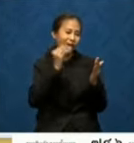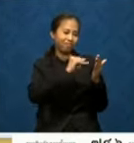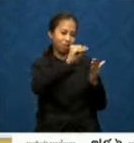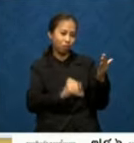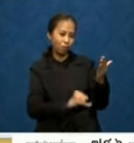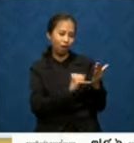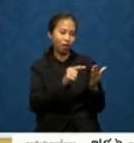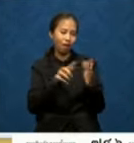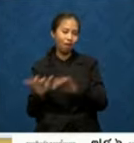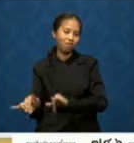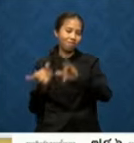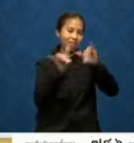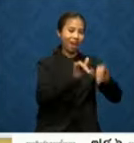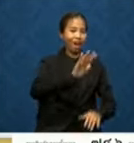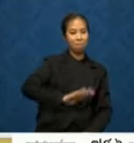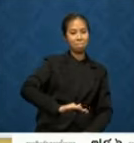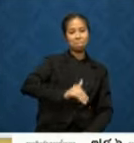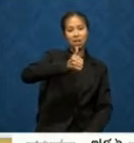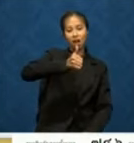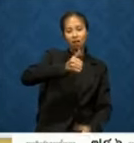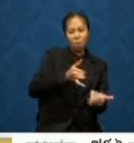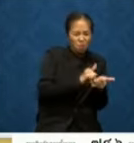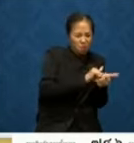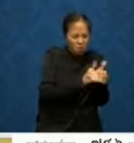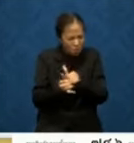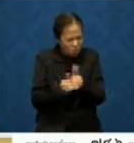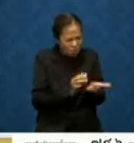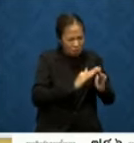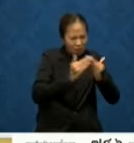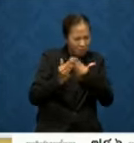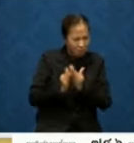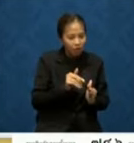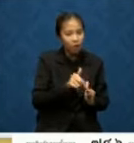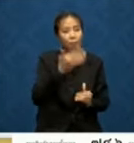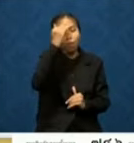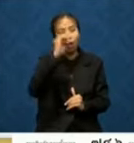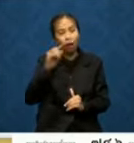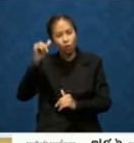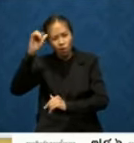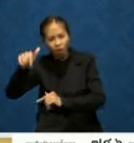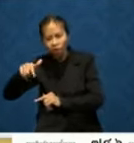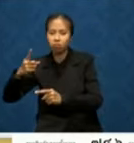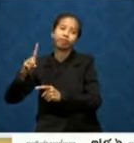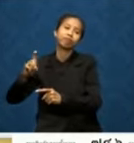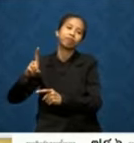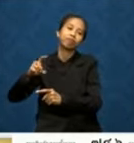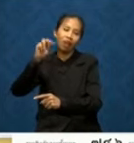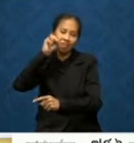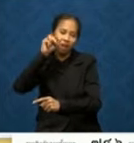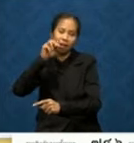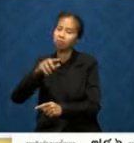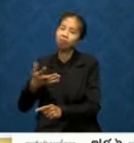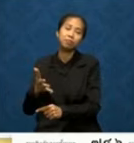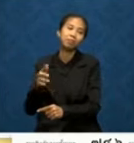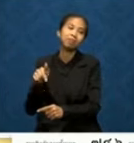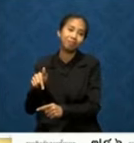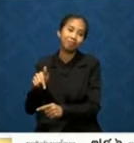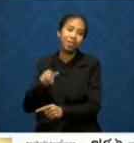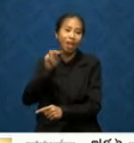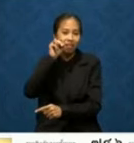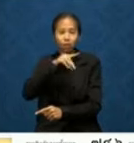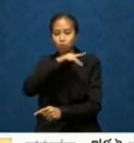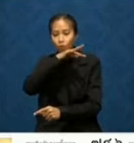ต้องอพยพเข้าไปอยู่ในเมืองมาแออัดครับวันนี้เขาอยู่ไม่ได้ครับอยู่คุณภาพน้ำแล้วน้ำที่ใช้ส่วนใหญ่